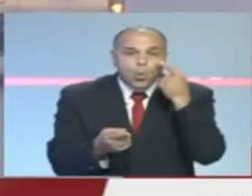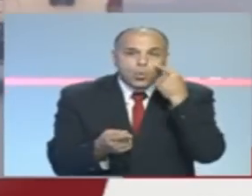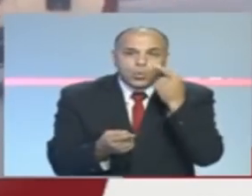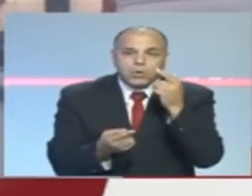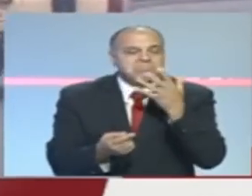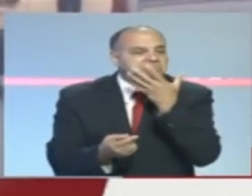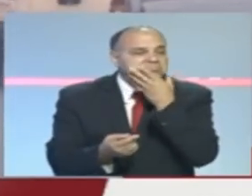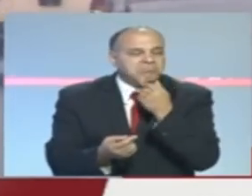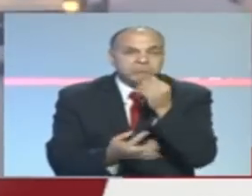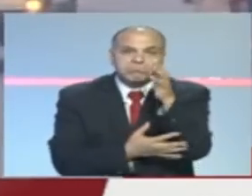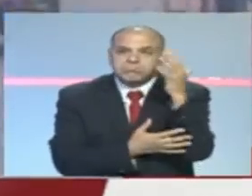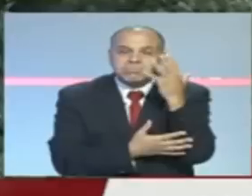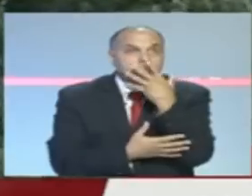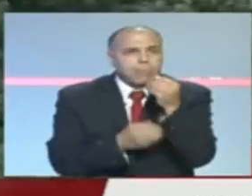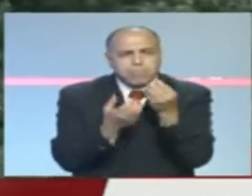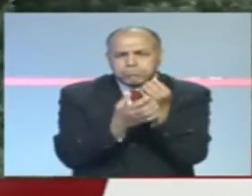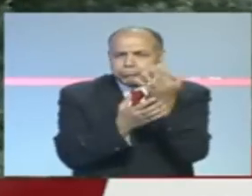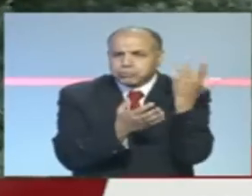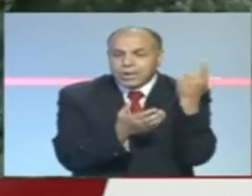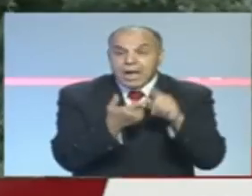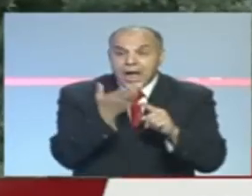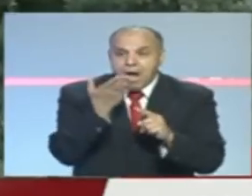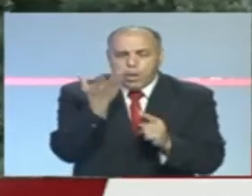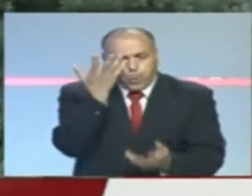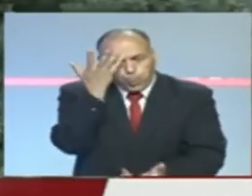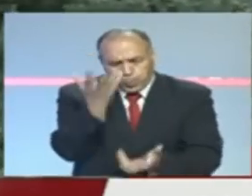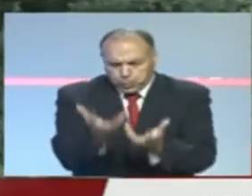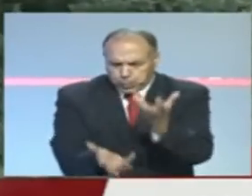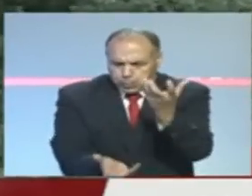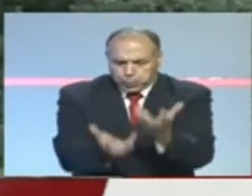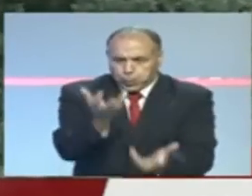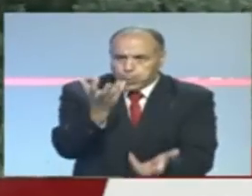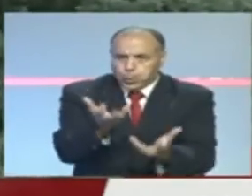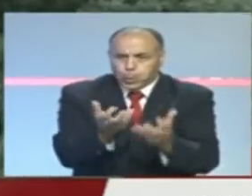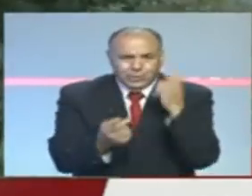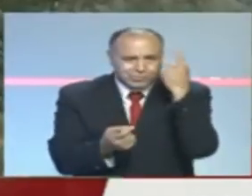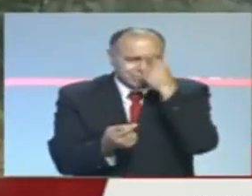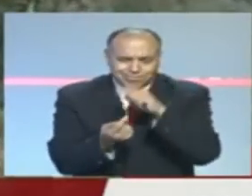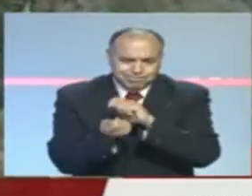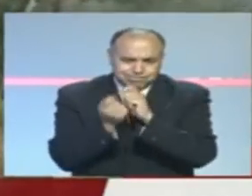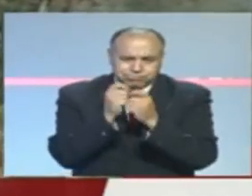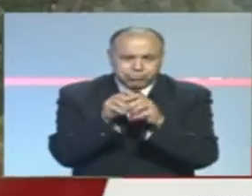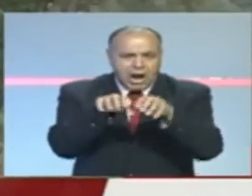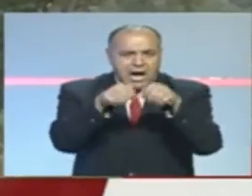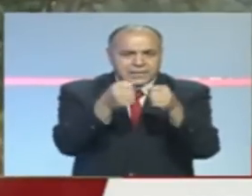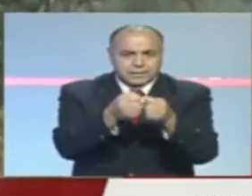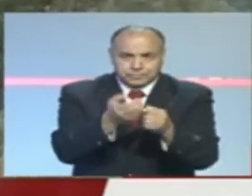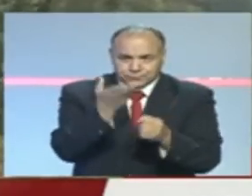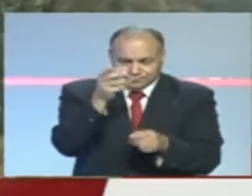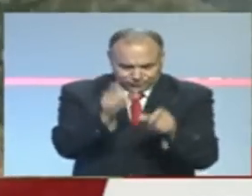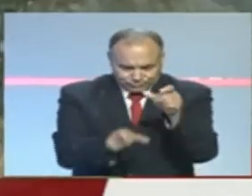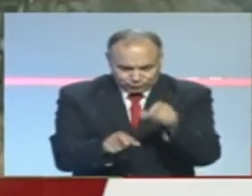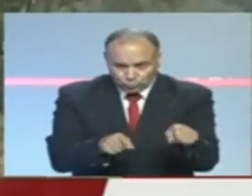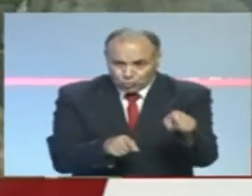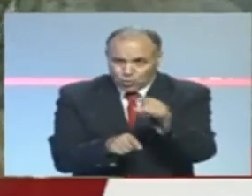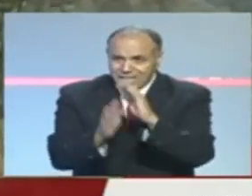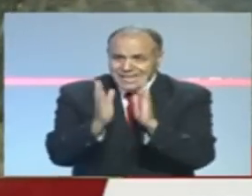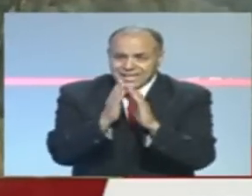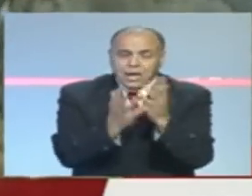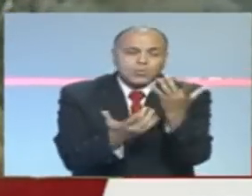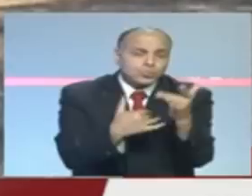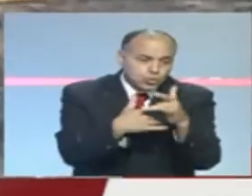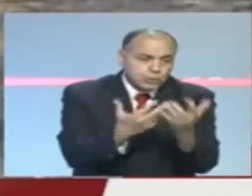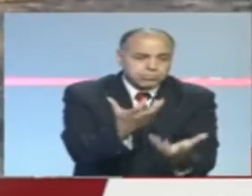والغابات المتشعبه اتت عليها النيران لتحول المشهد الى دمار اما المساكن التي طالتها السنه